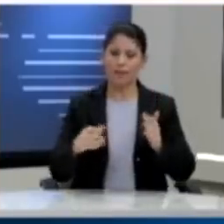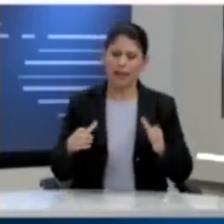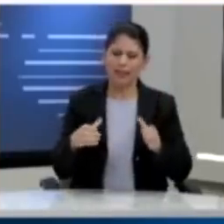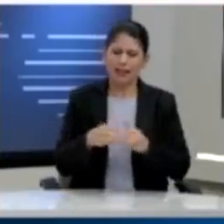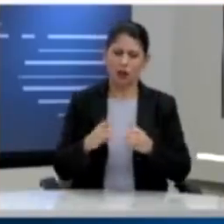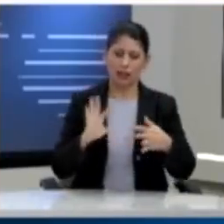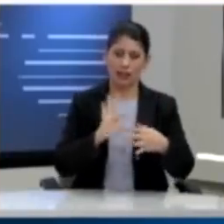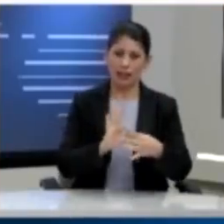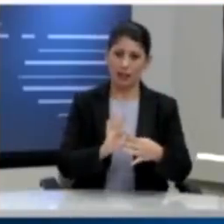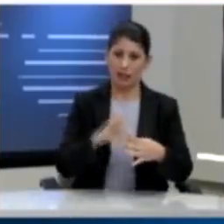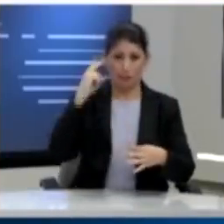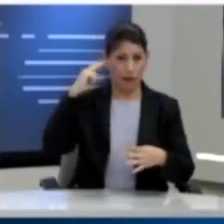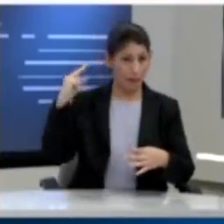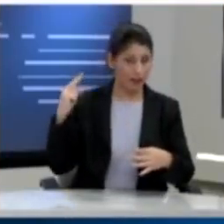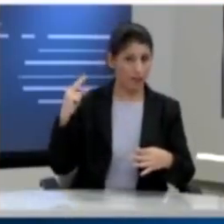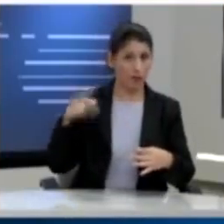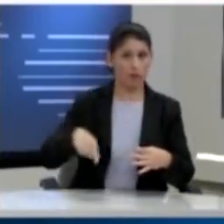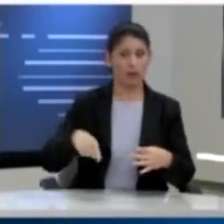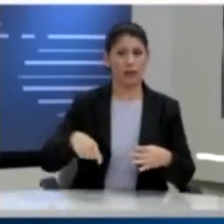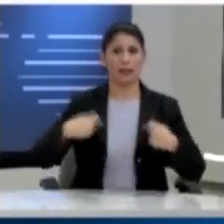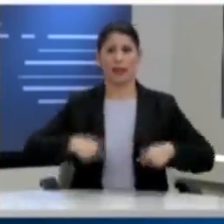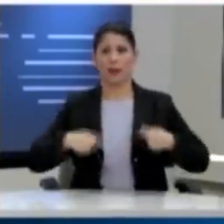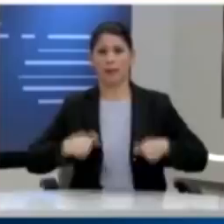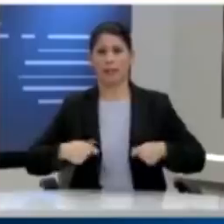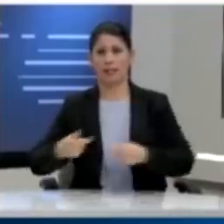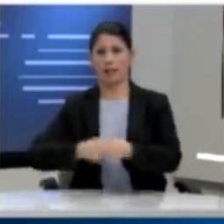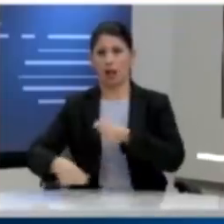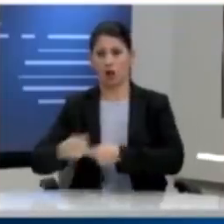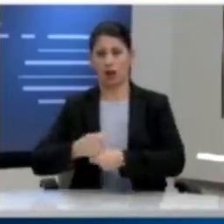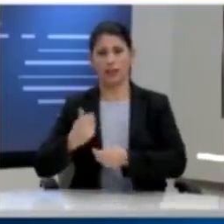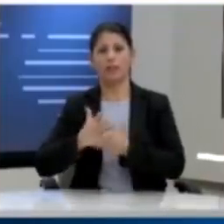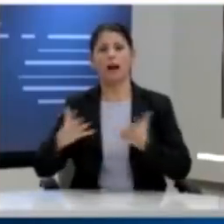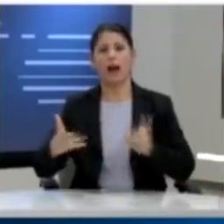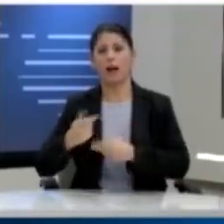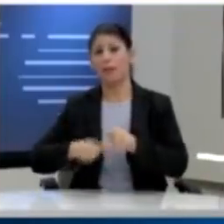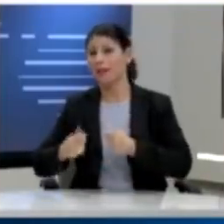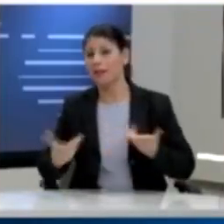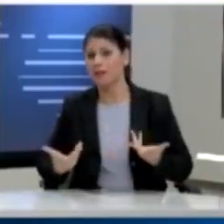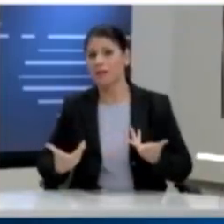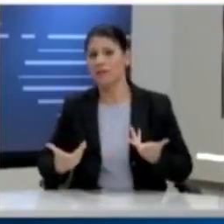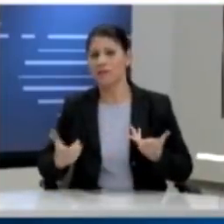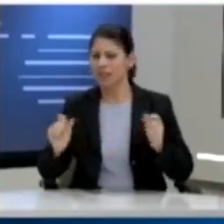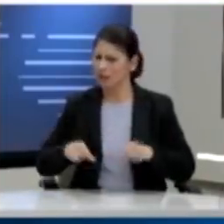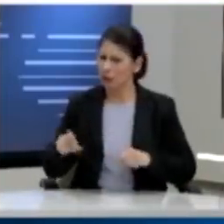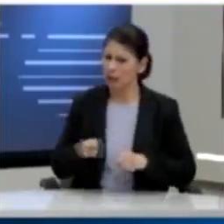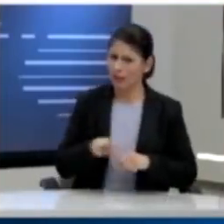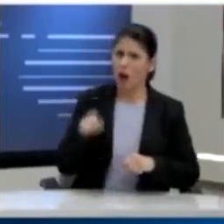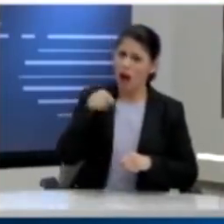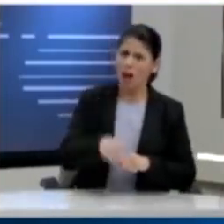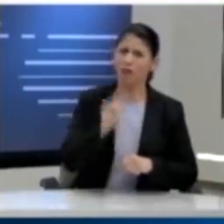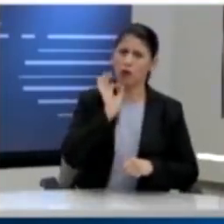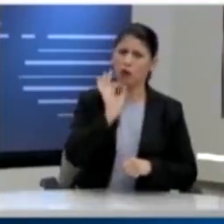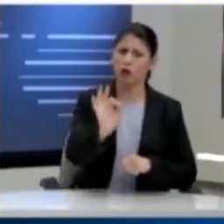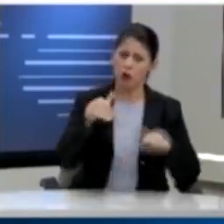στενότερη σύνδεση των πανεπιστημίων με την καπιταλιστική αγορά και τις μεγάλες επιχειρήσεις? Αυτό το στόχο